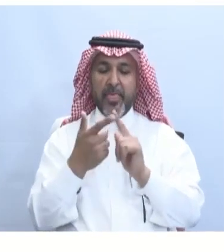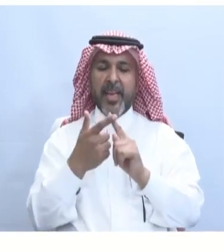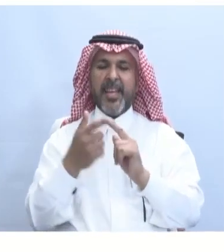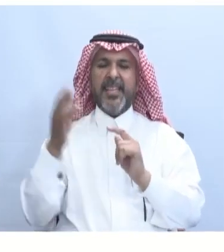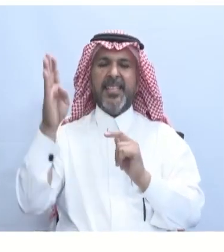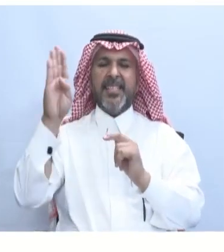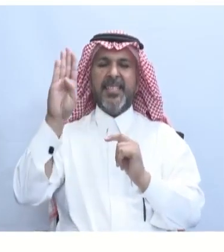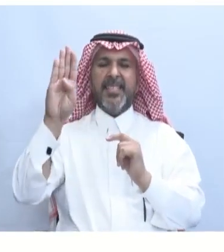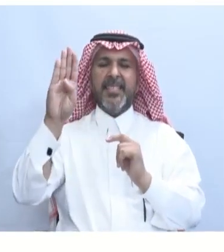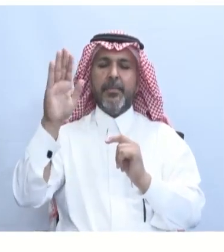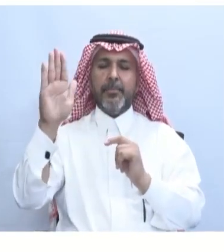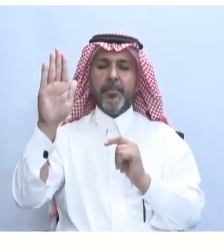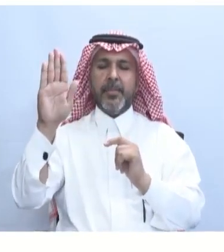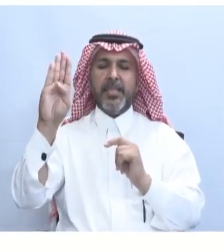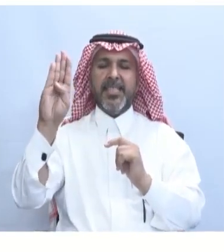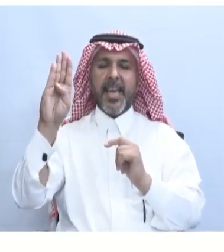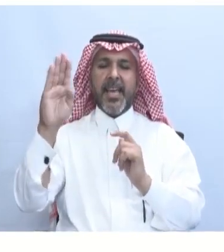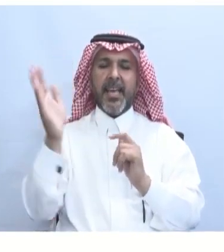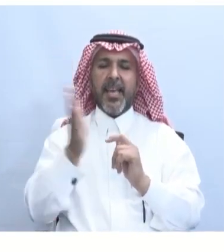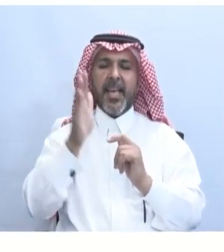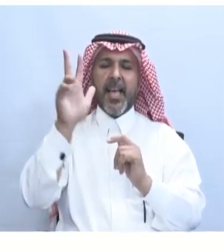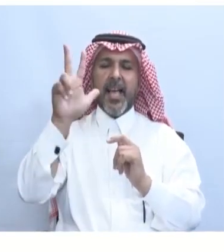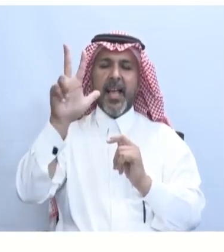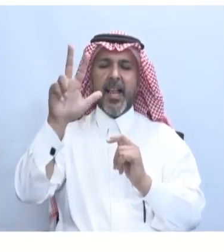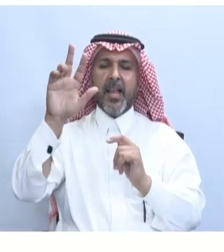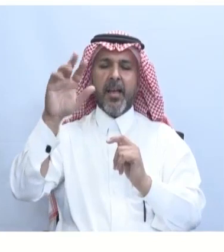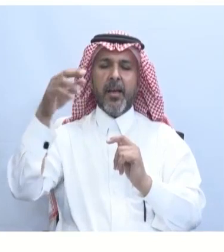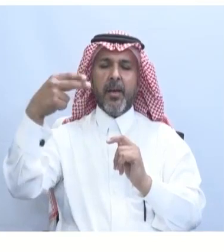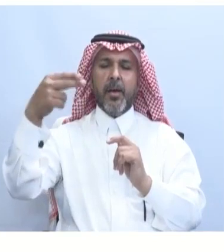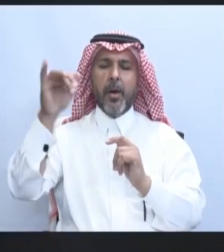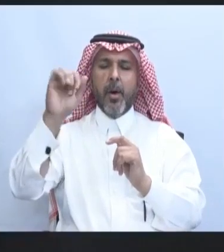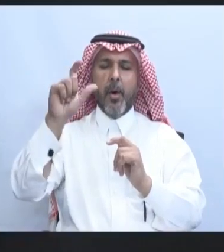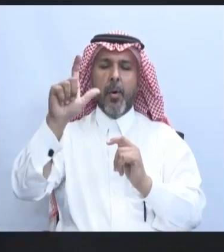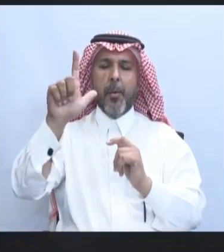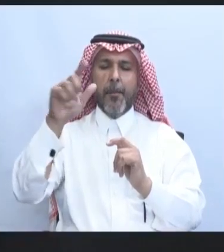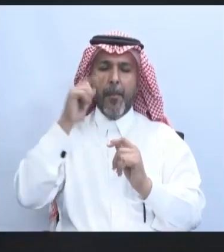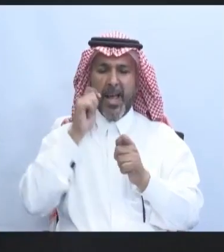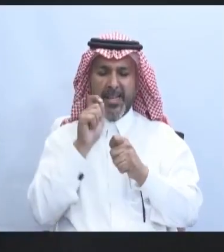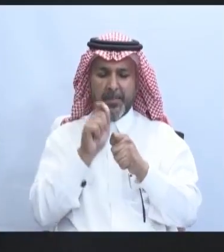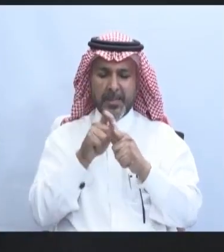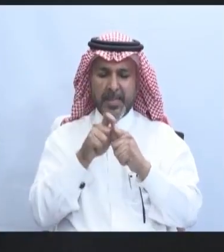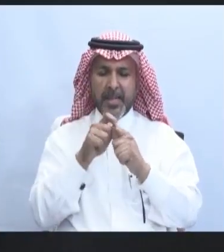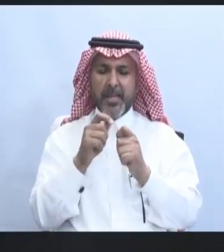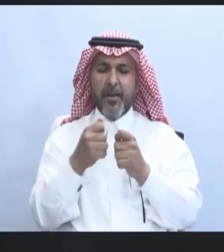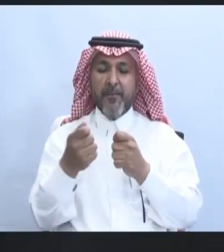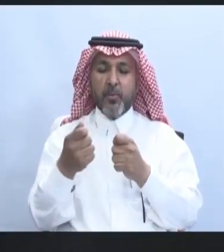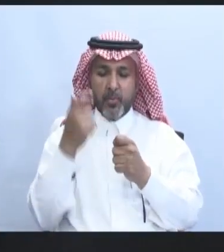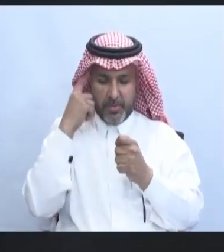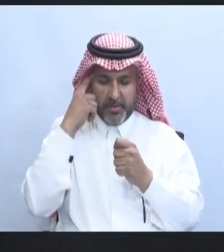في مجالات مختلفه فوجد هناك العديد من الانظمه النظام